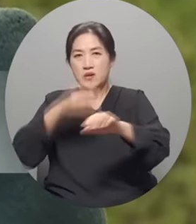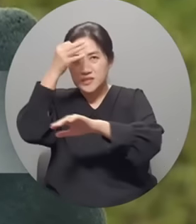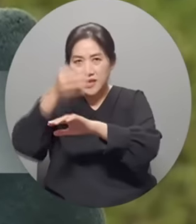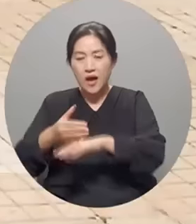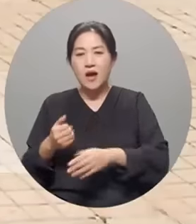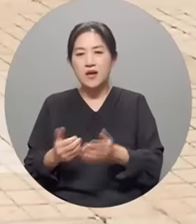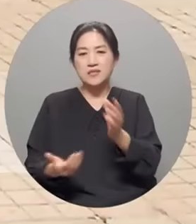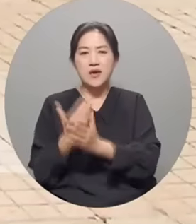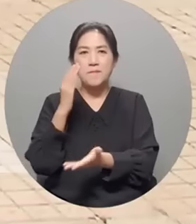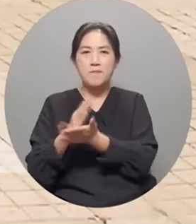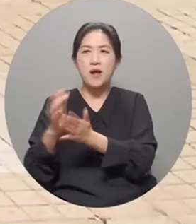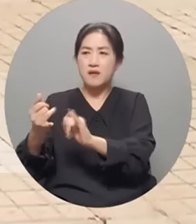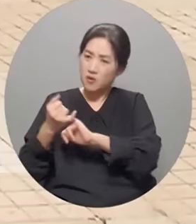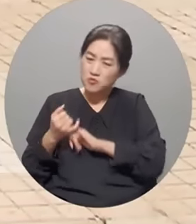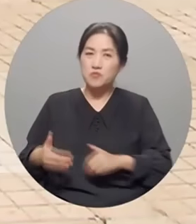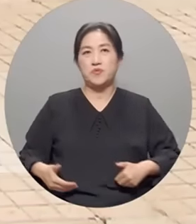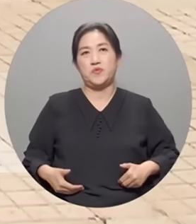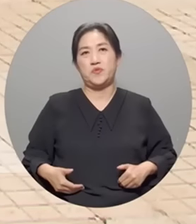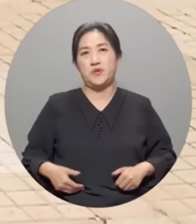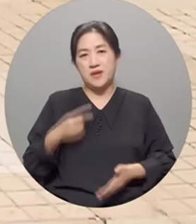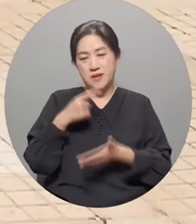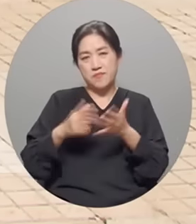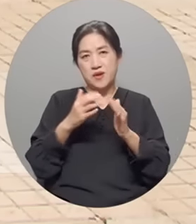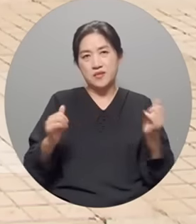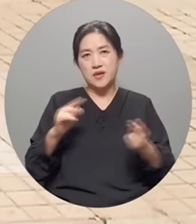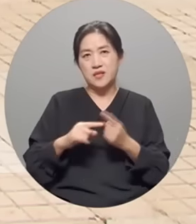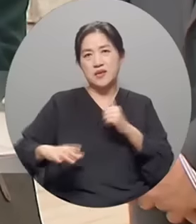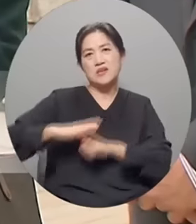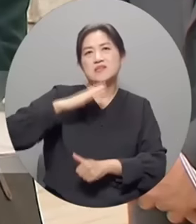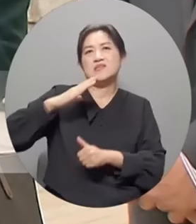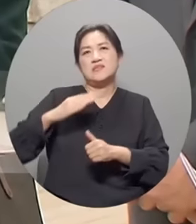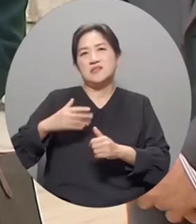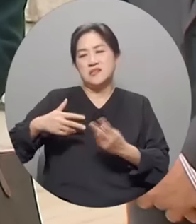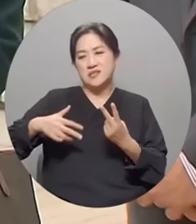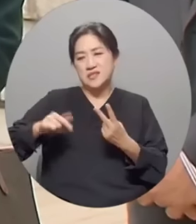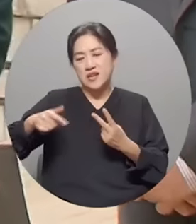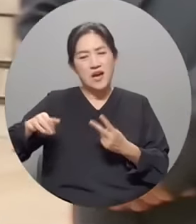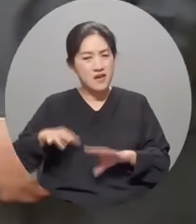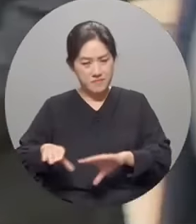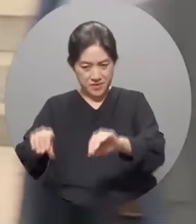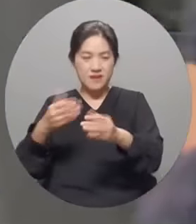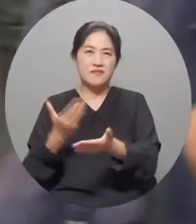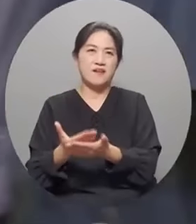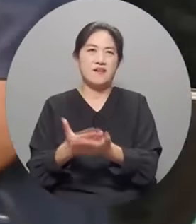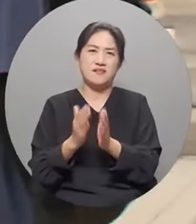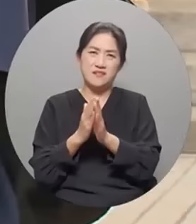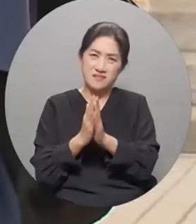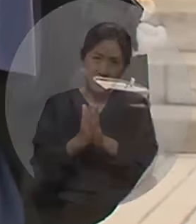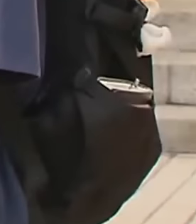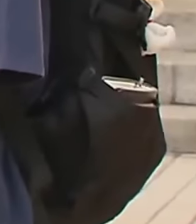재발 방지를 약속해야 한다며 피해자에 대한 2차 가해를 멈추라고 호소했습니다. MBC 뉴스